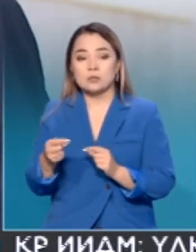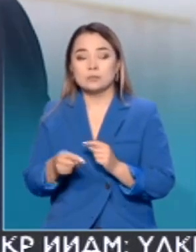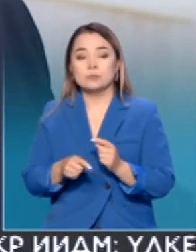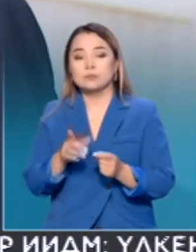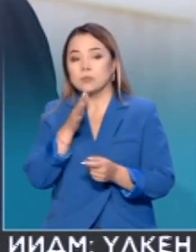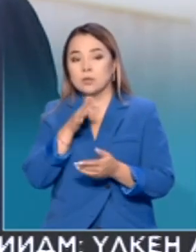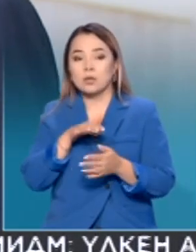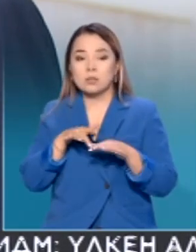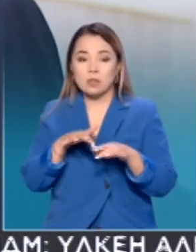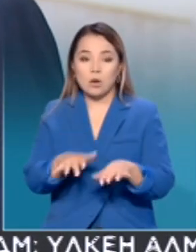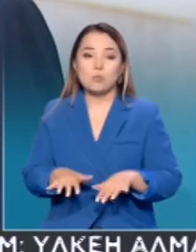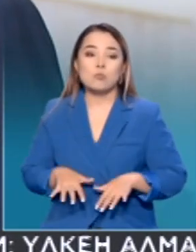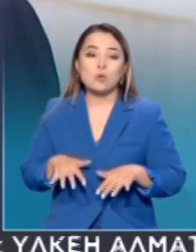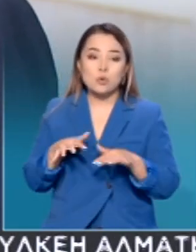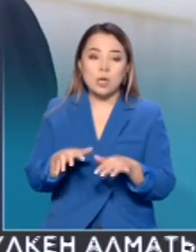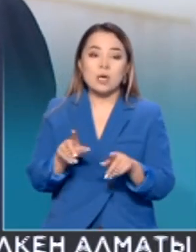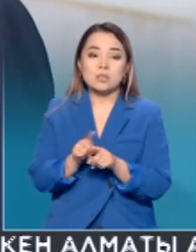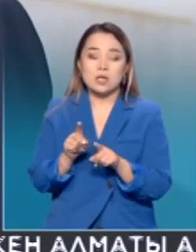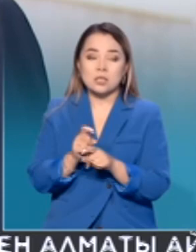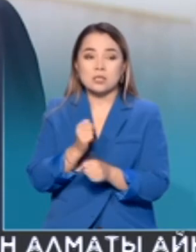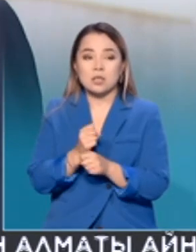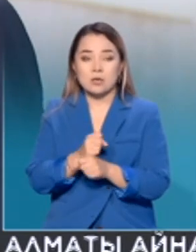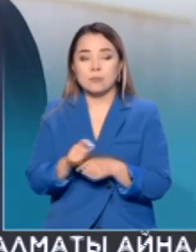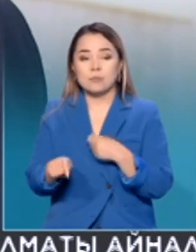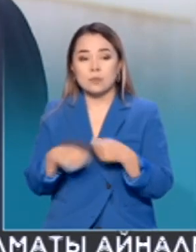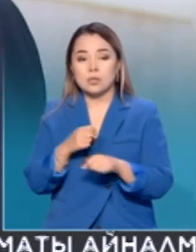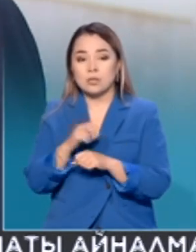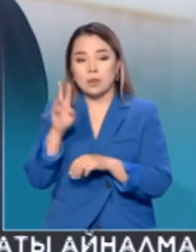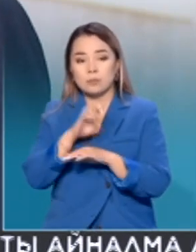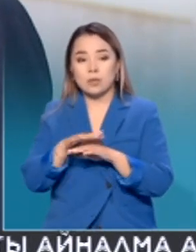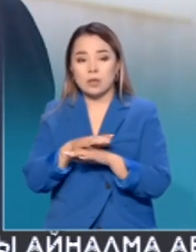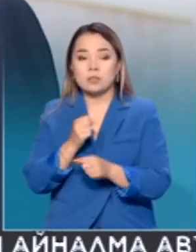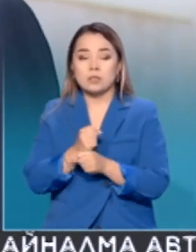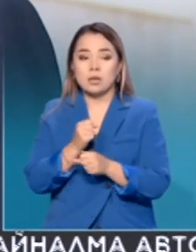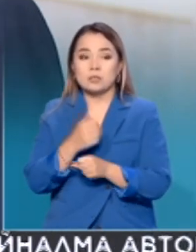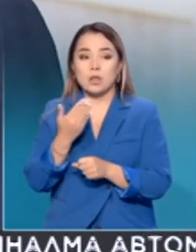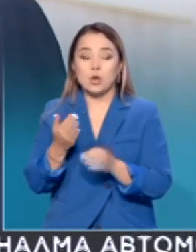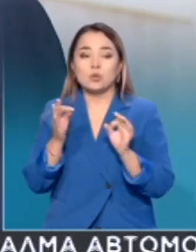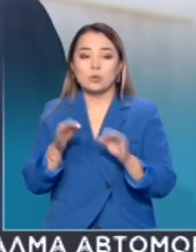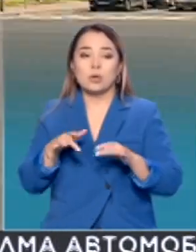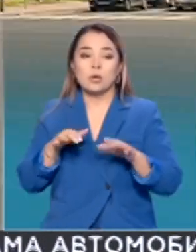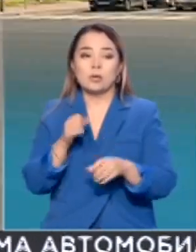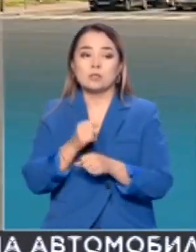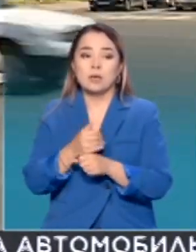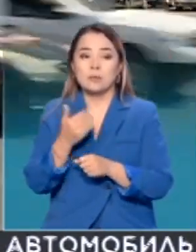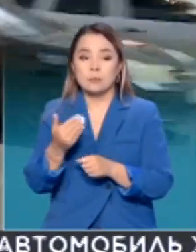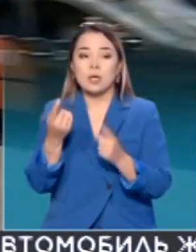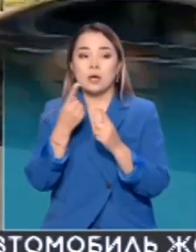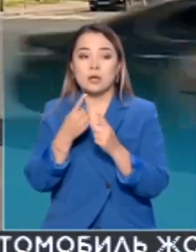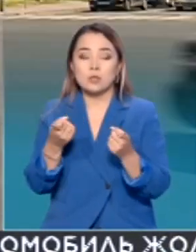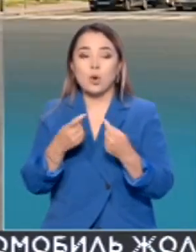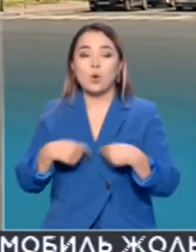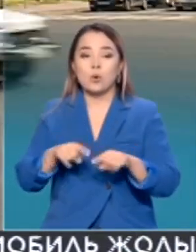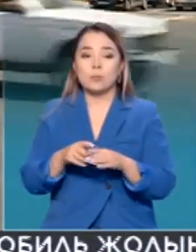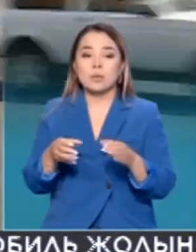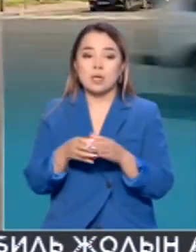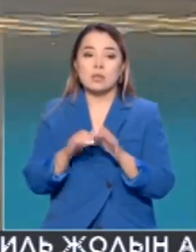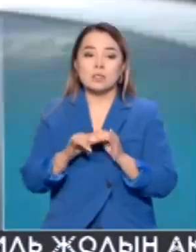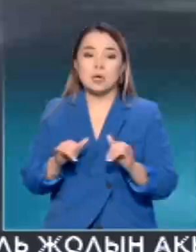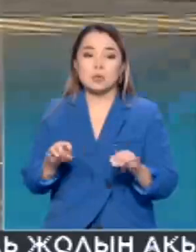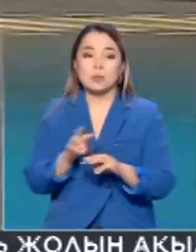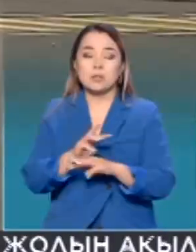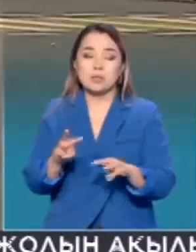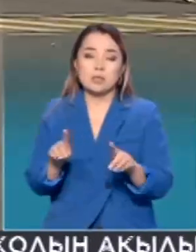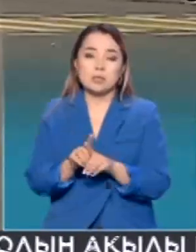немесе қандай да бір буллингке ұшырамау үшін жасалынып отырған мемлекет тарапынан жасалынып отырған дұрыс әрекеттер. Ақпарат және қоғамдық даму